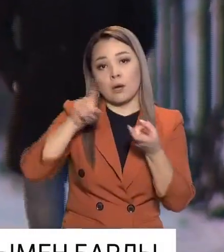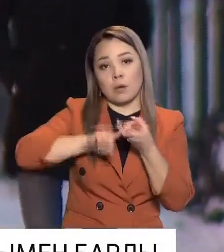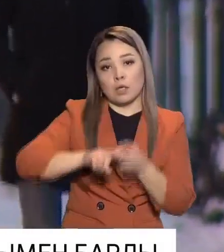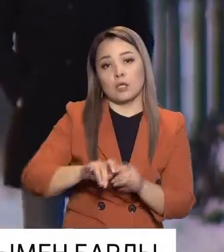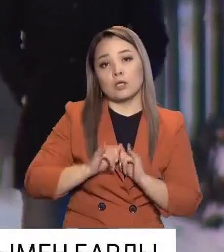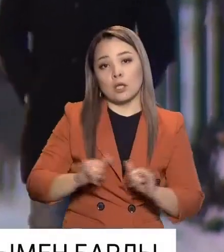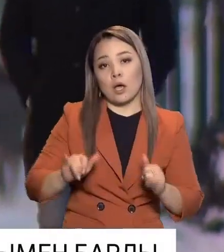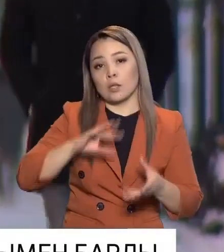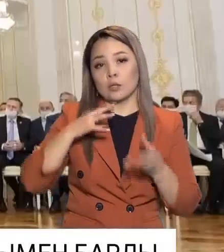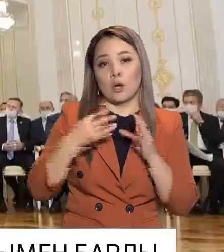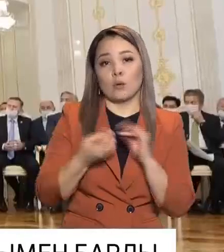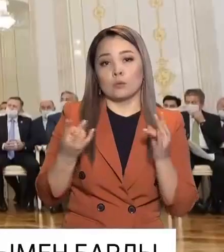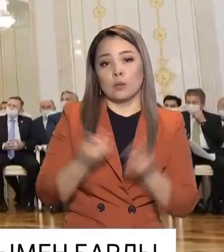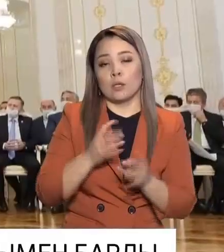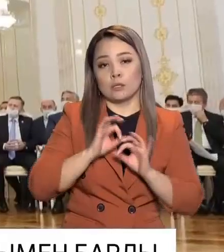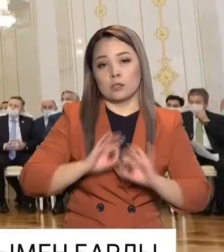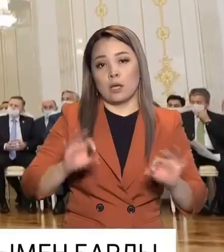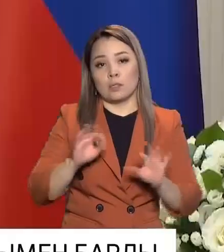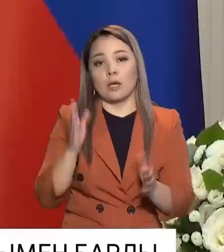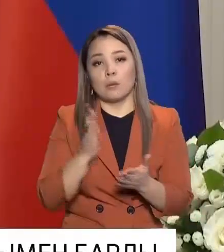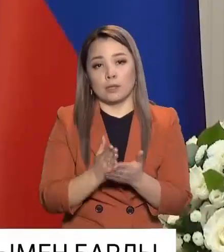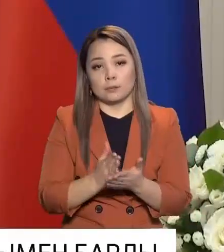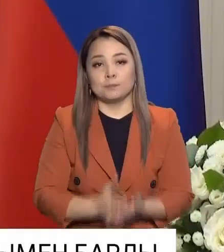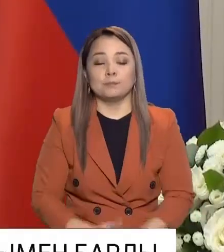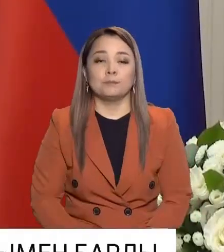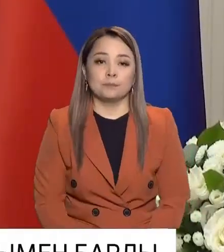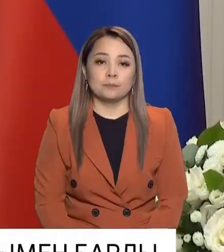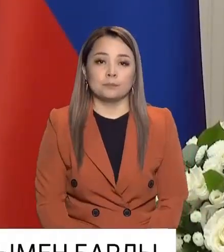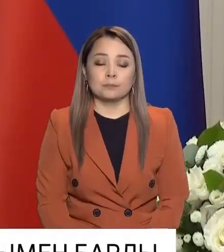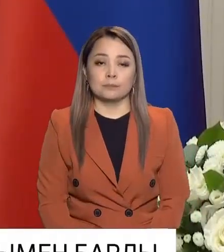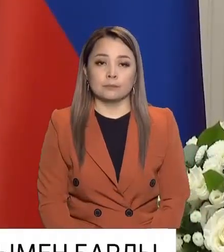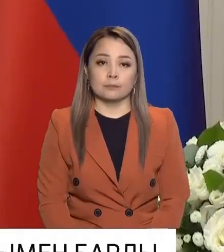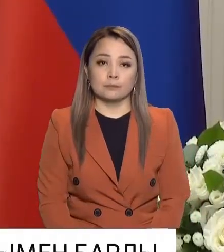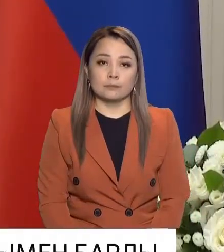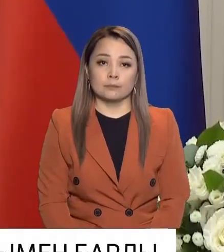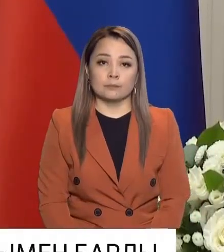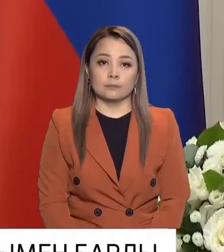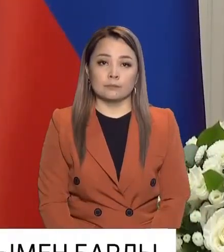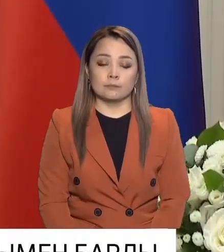нығайту керектігіне тоқталды. Действительно, между нашими странами имеются